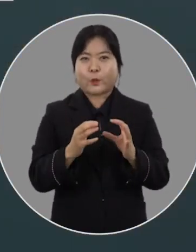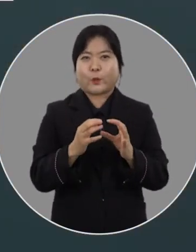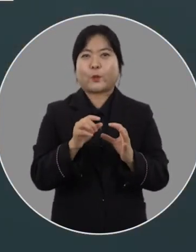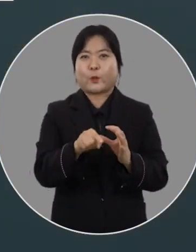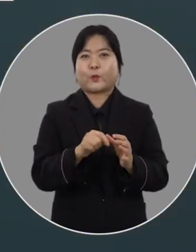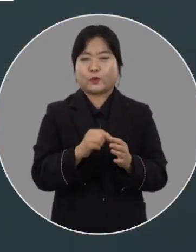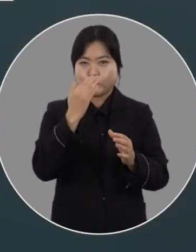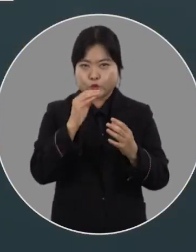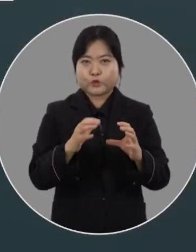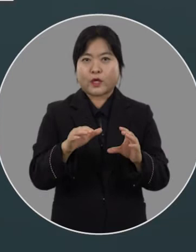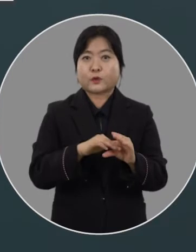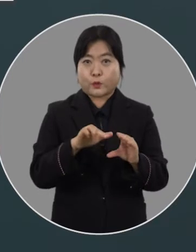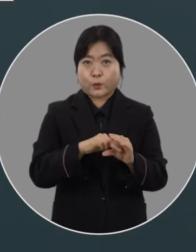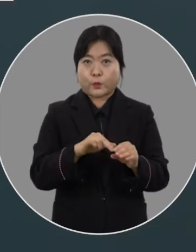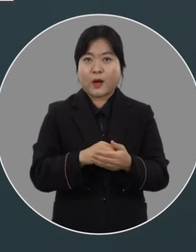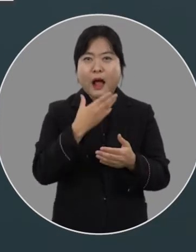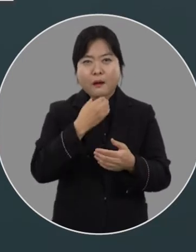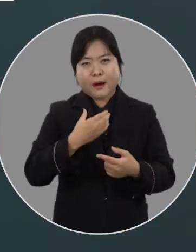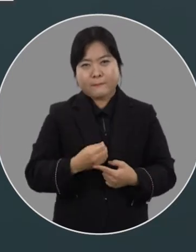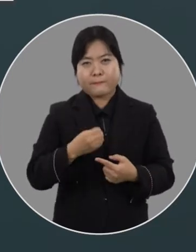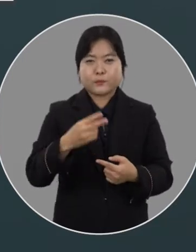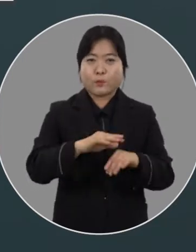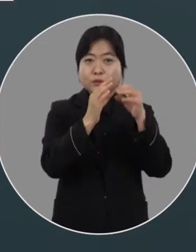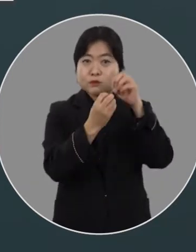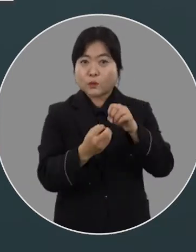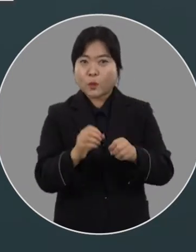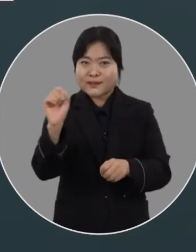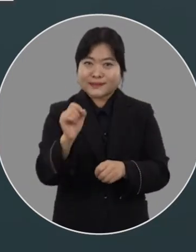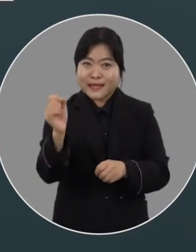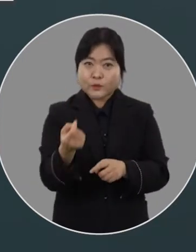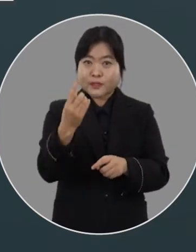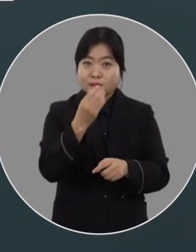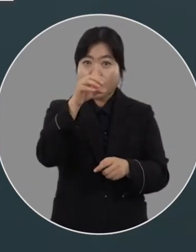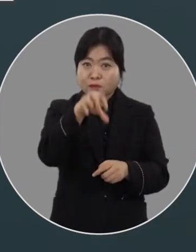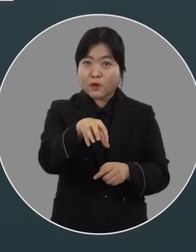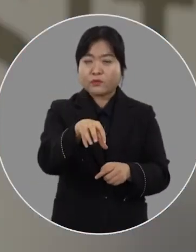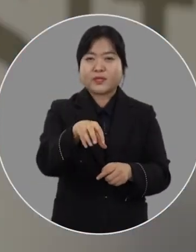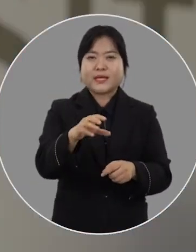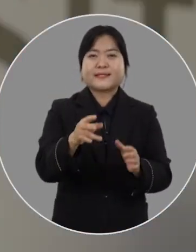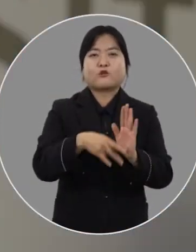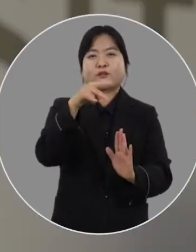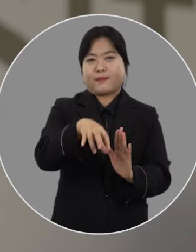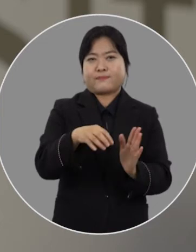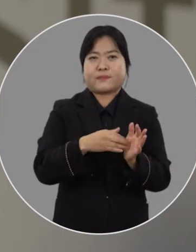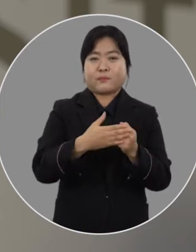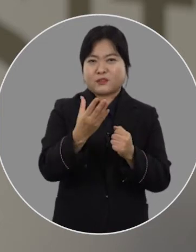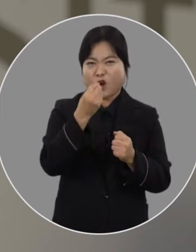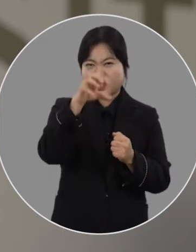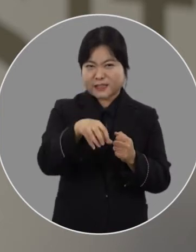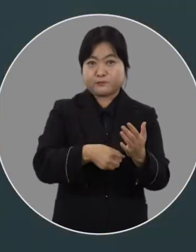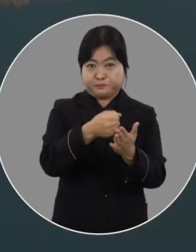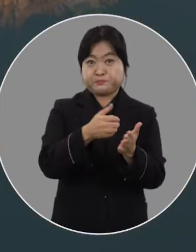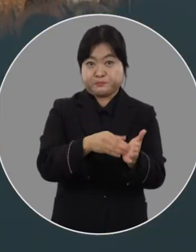유대교였습니다. 아브라함이라든지 모든 전통 다윗의 성전이 있었던 곳이 예루살렘이었기 때문에 그곳이 성지로